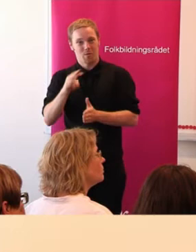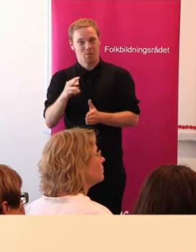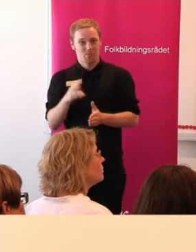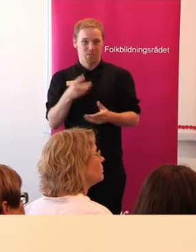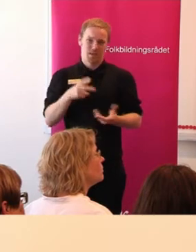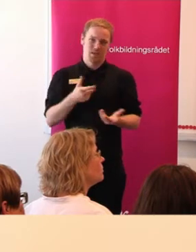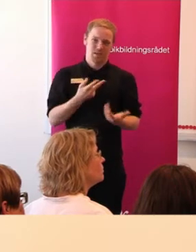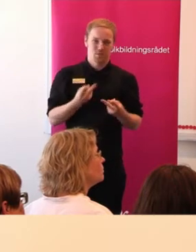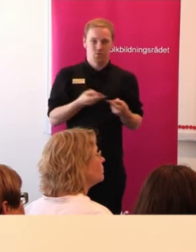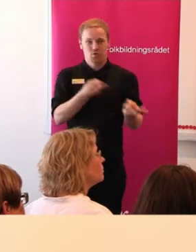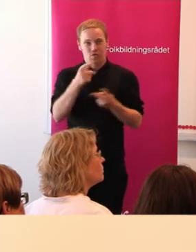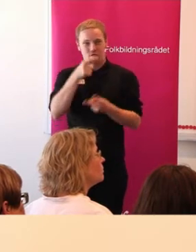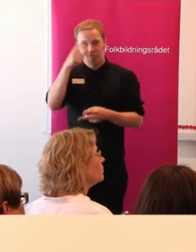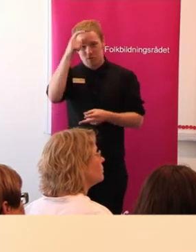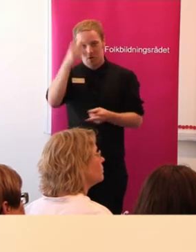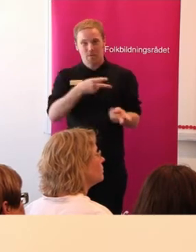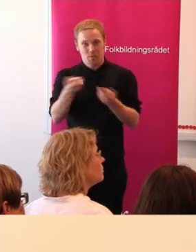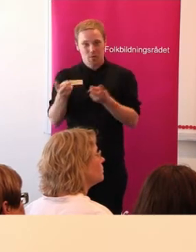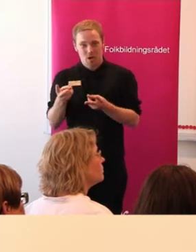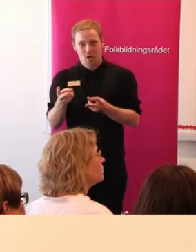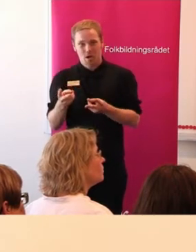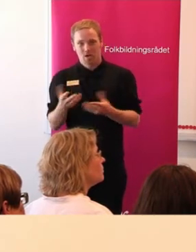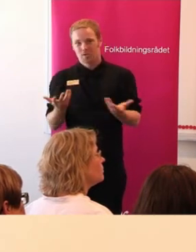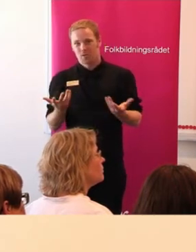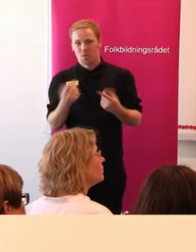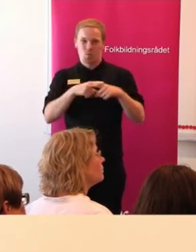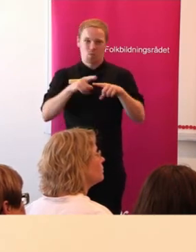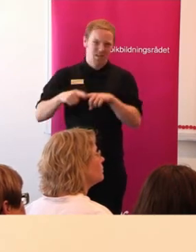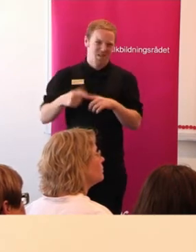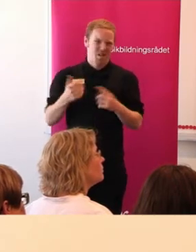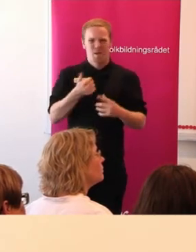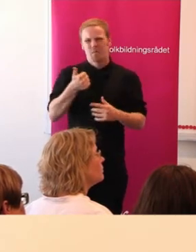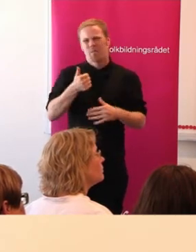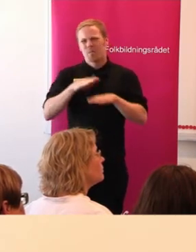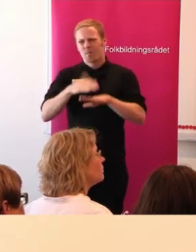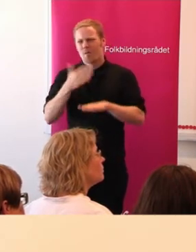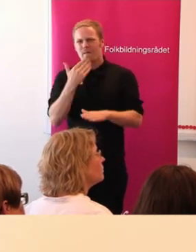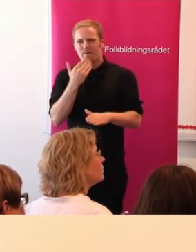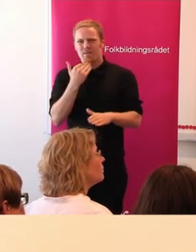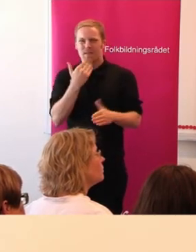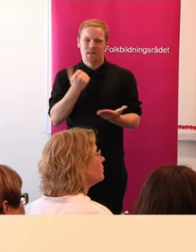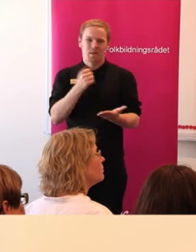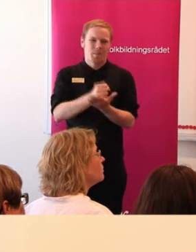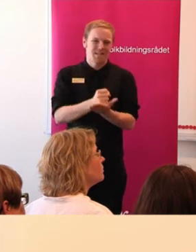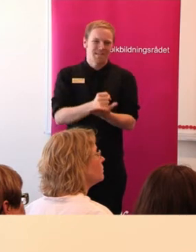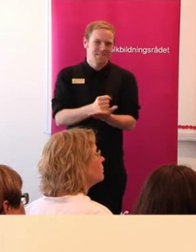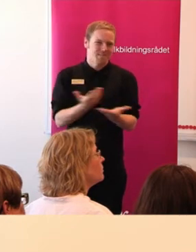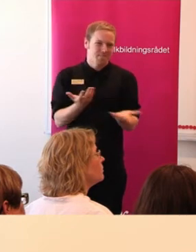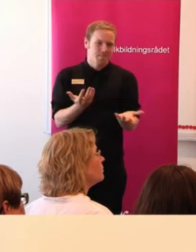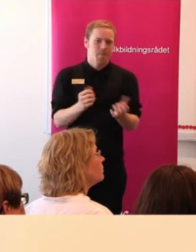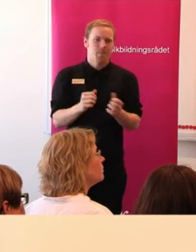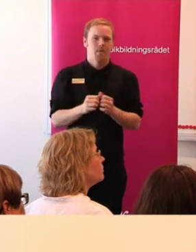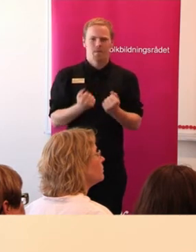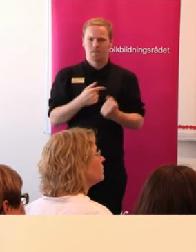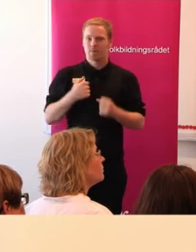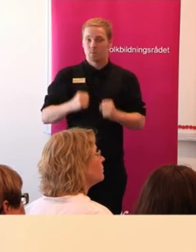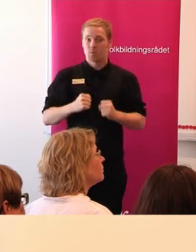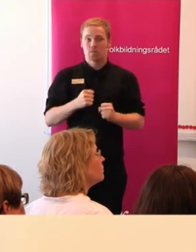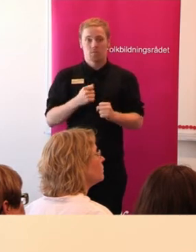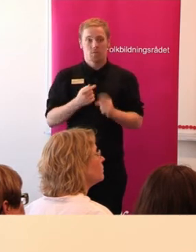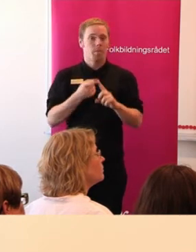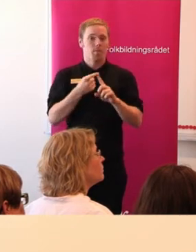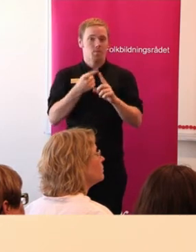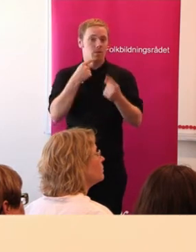som jag. Jag tror att vi kan utveckla det på många olika sätt och beroende på vilken partitillhörighet man har. Men vi måste liksom prata mer om det och faktiskt göra någonting